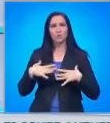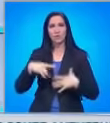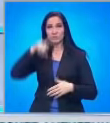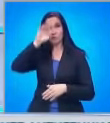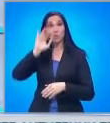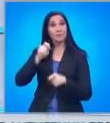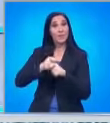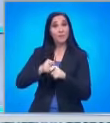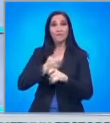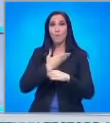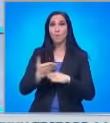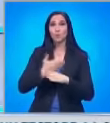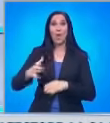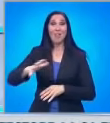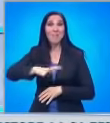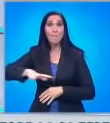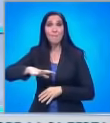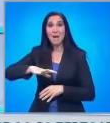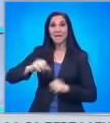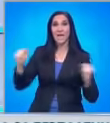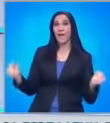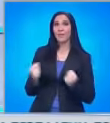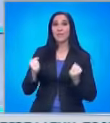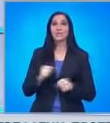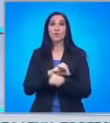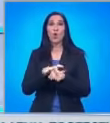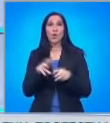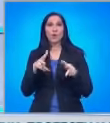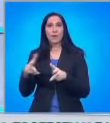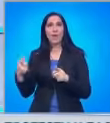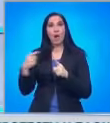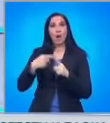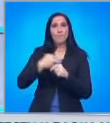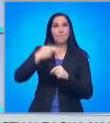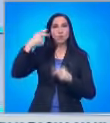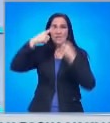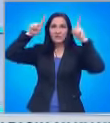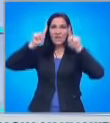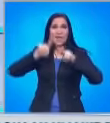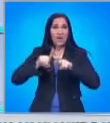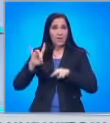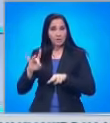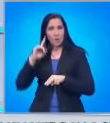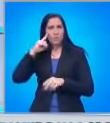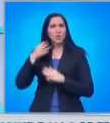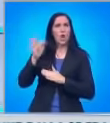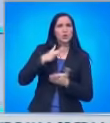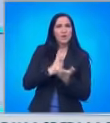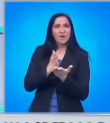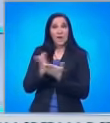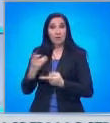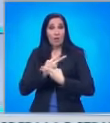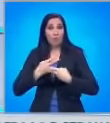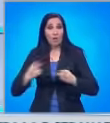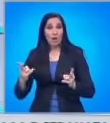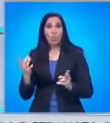ще бъде създадена постоянна база с интензивни COVID легла към болница Свети Иван Рилски. Обмислят се и още варианти за разкриване на